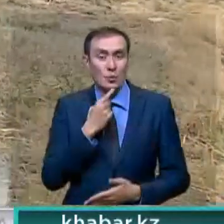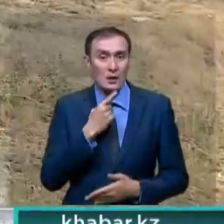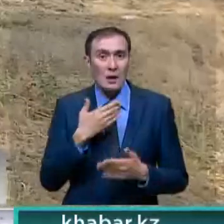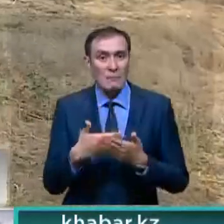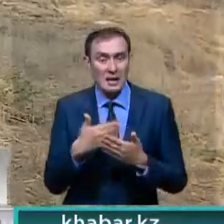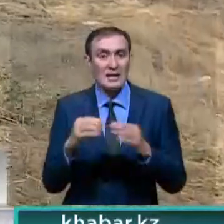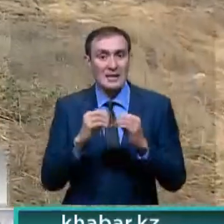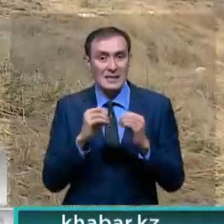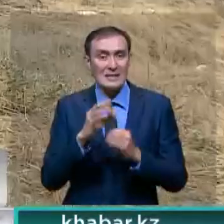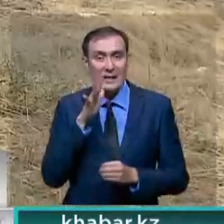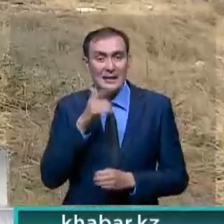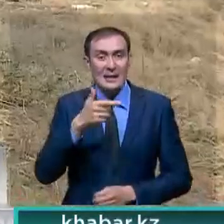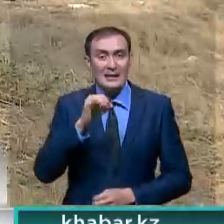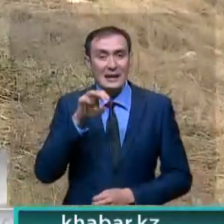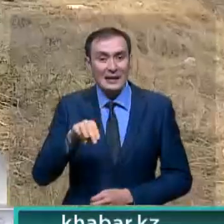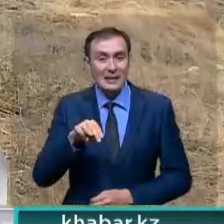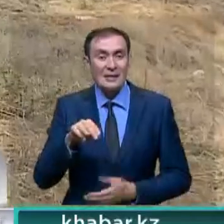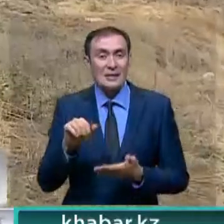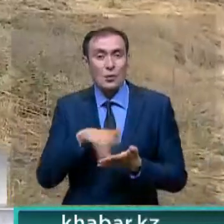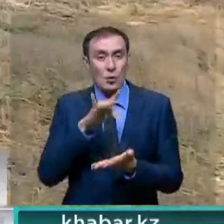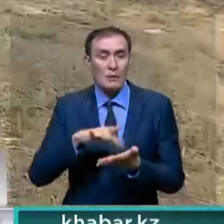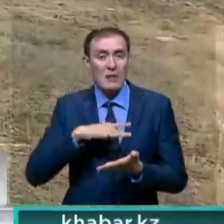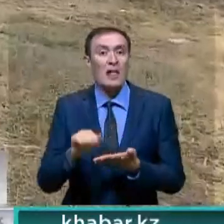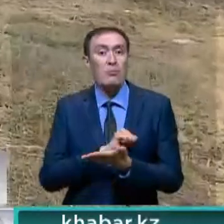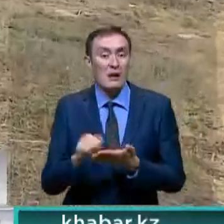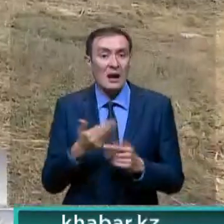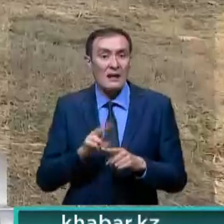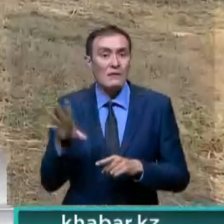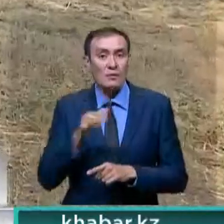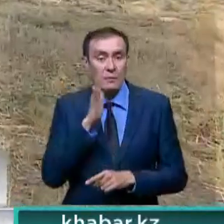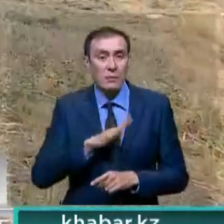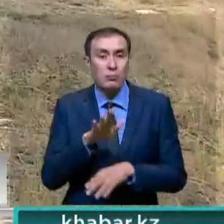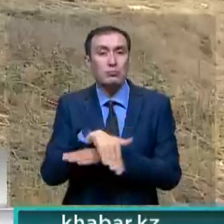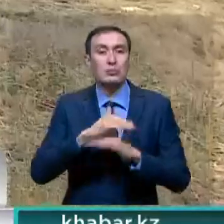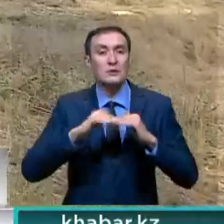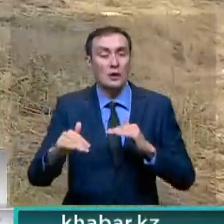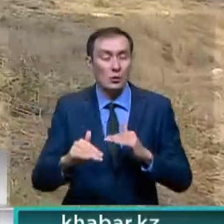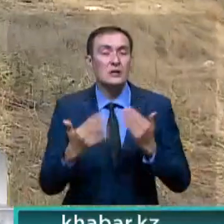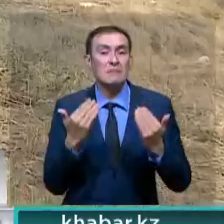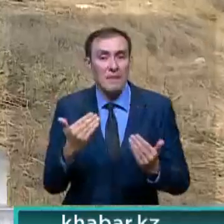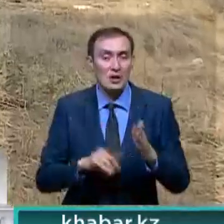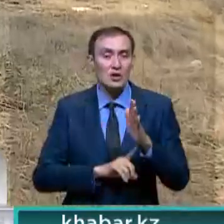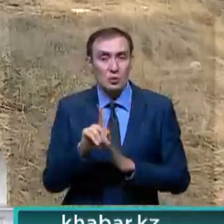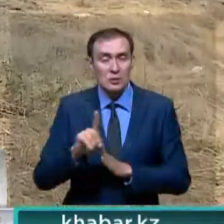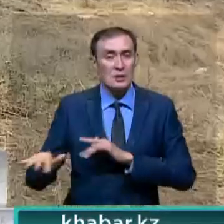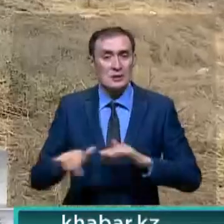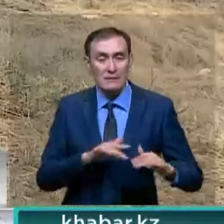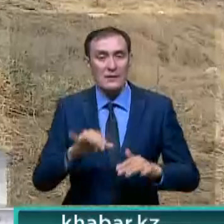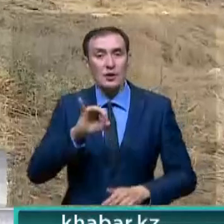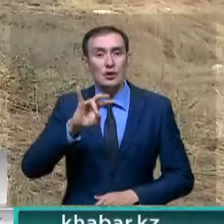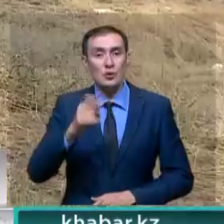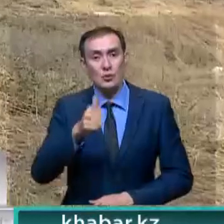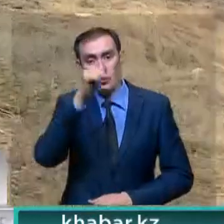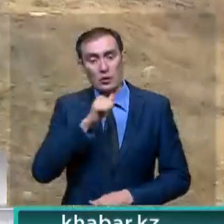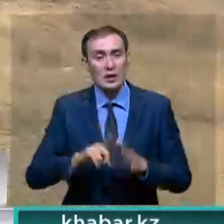лет. Гейт-Сити находился на бумаге, в жизни же все эти годы был пустырь. Однако дело с мертвой точки сдвинулось в июне этого